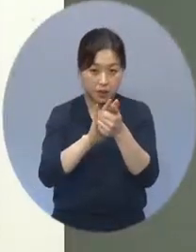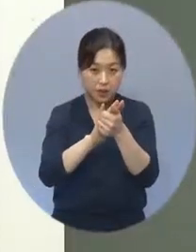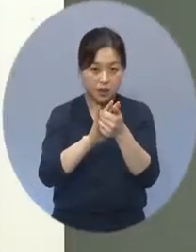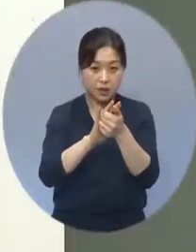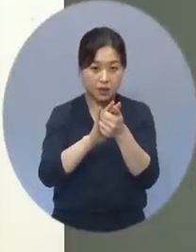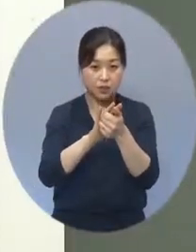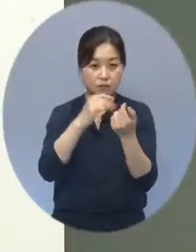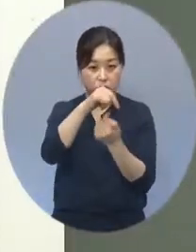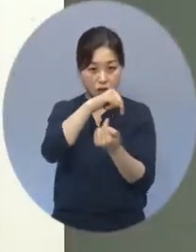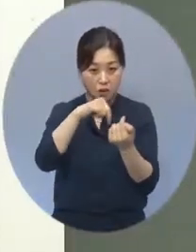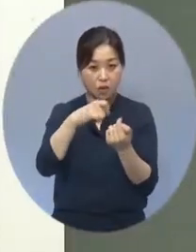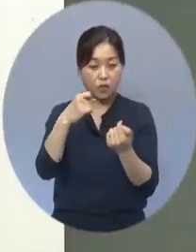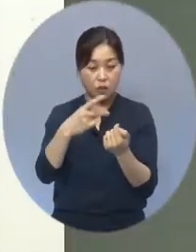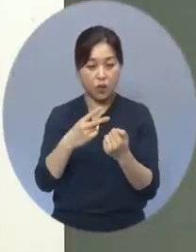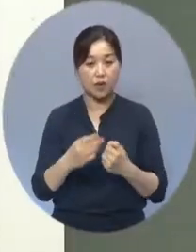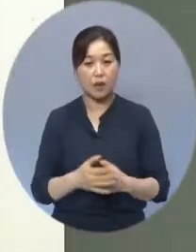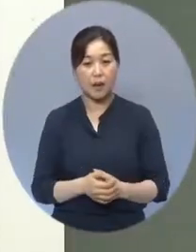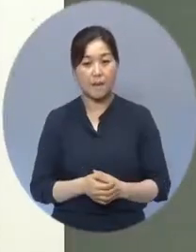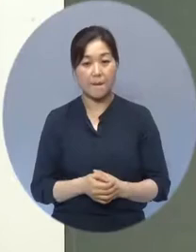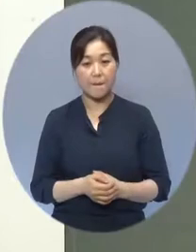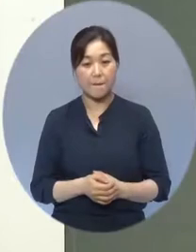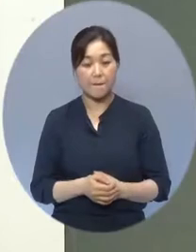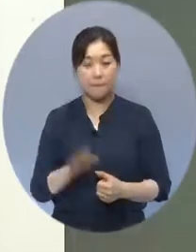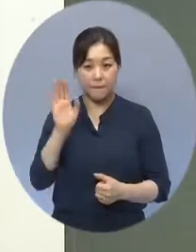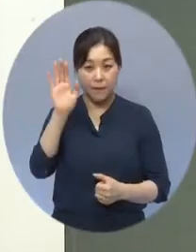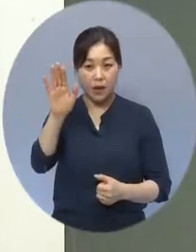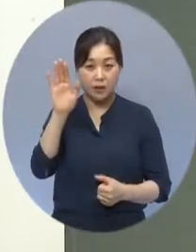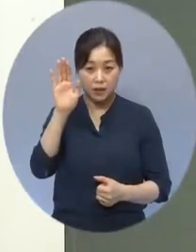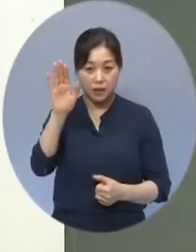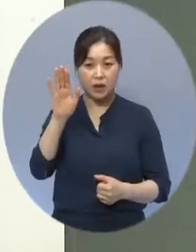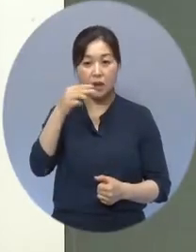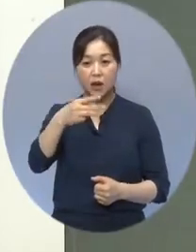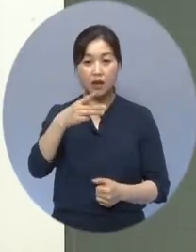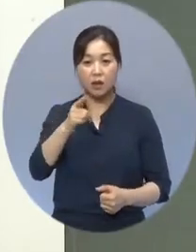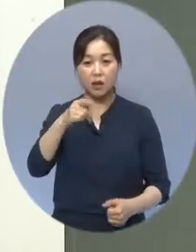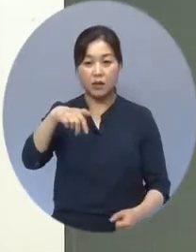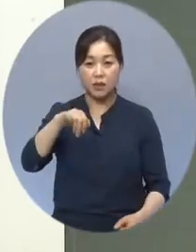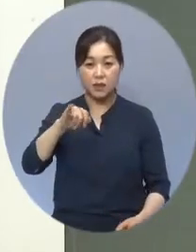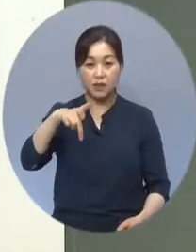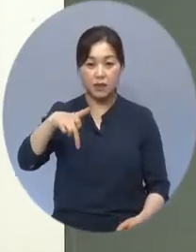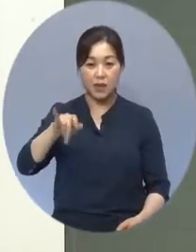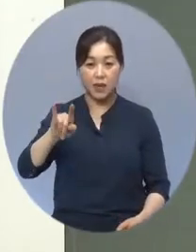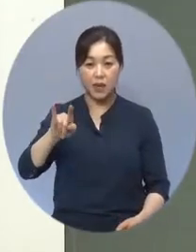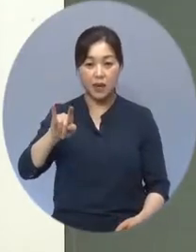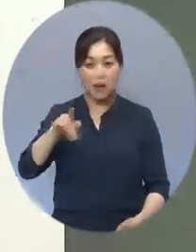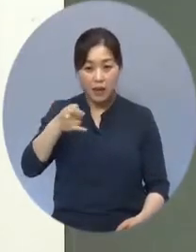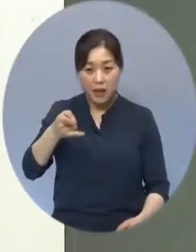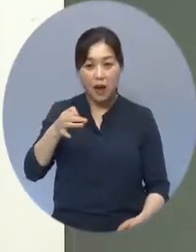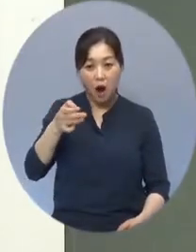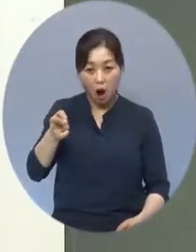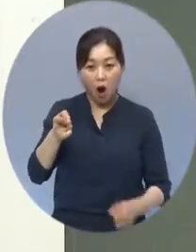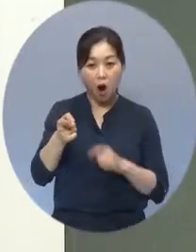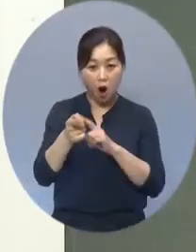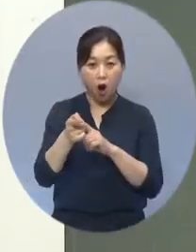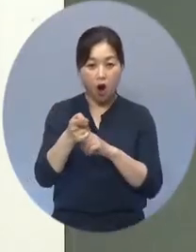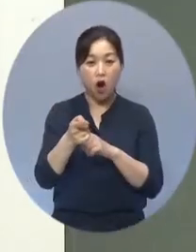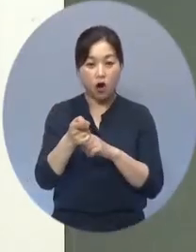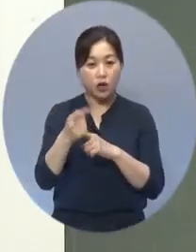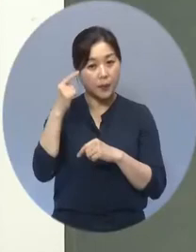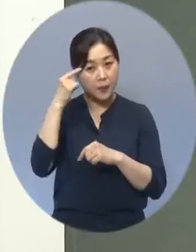가지 또 터치 케어 뭐 이런 거를 개발도 하고 신설을